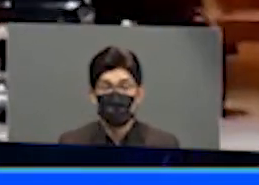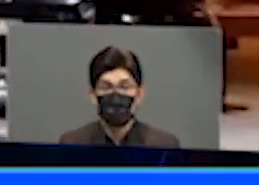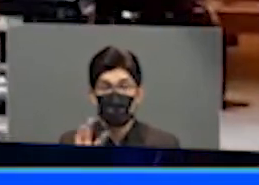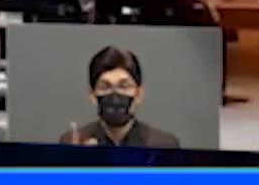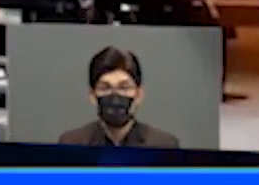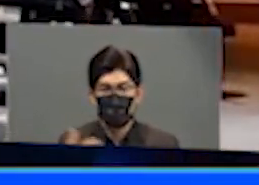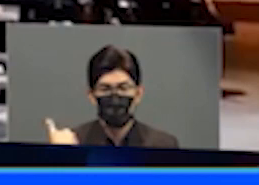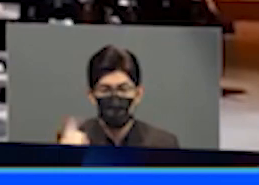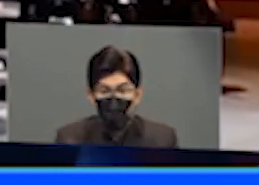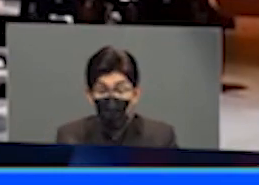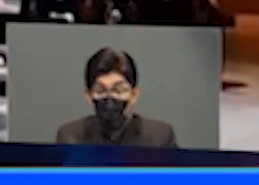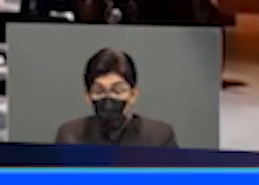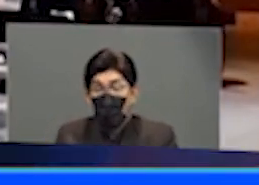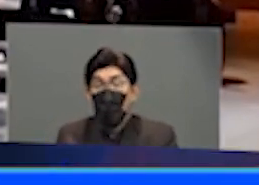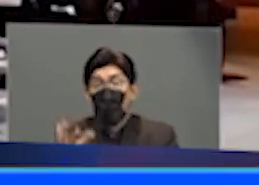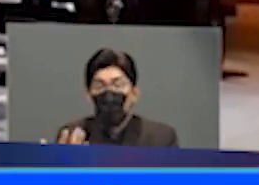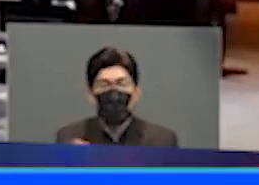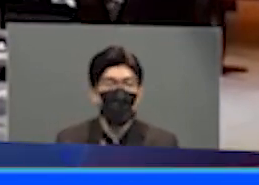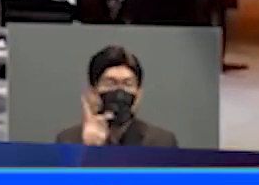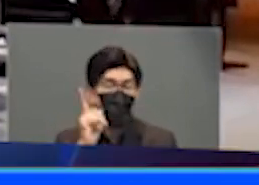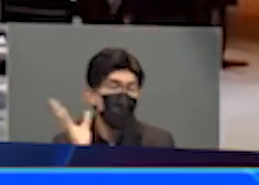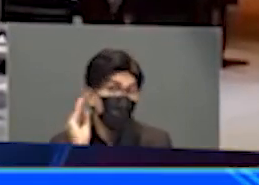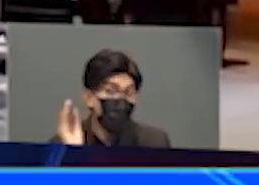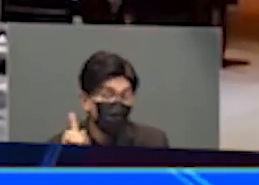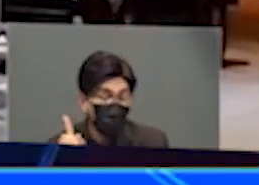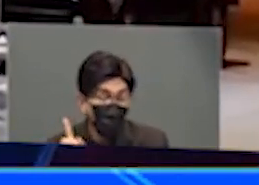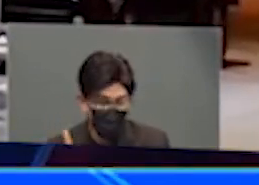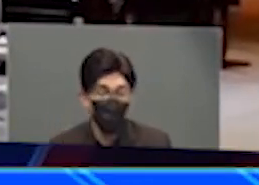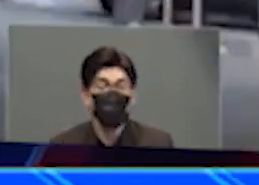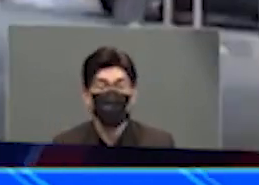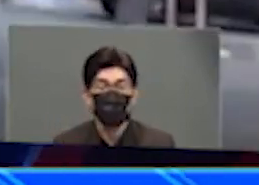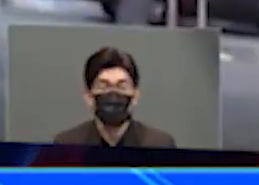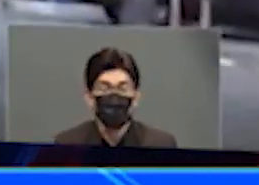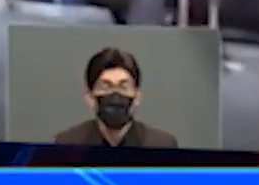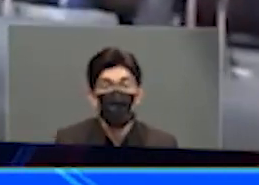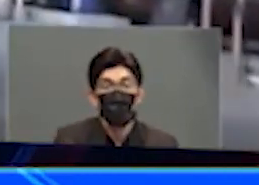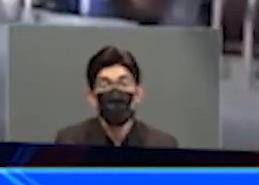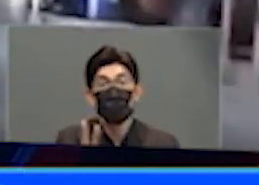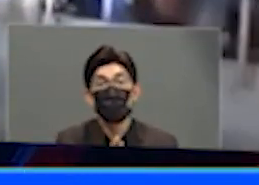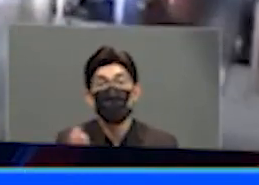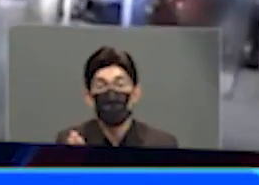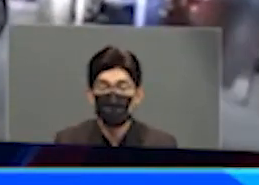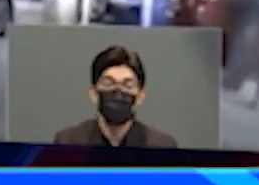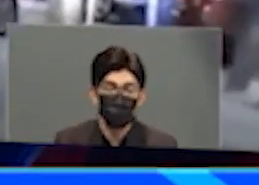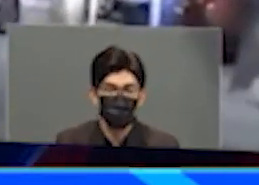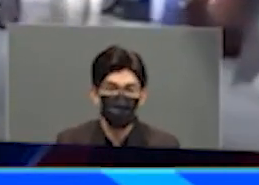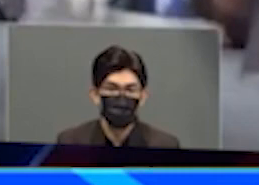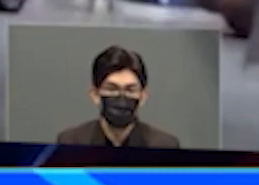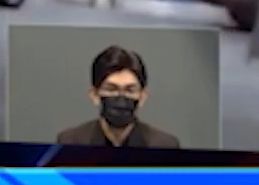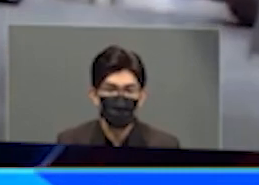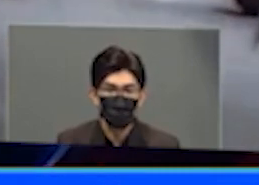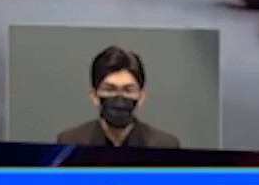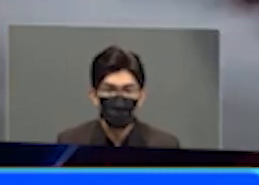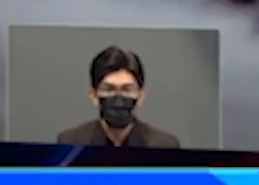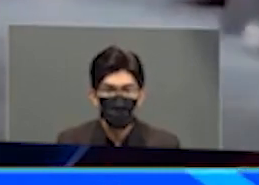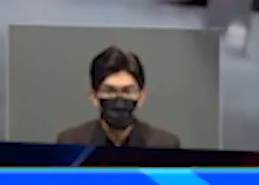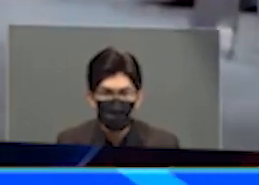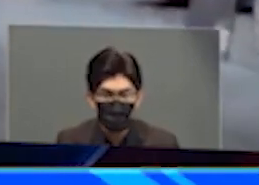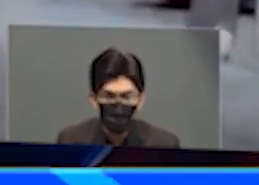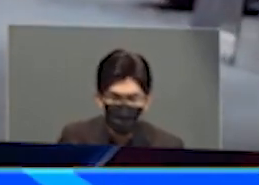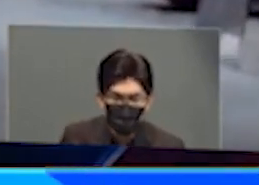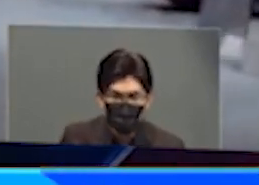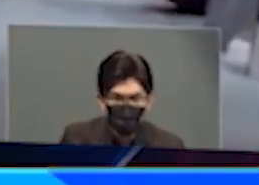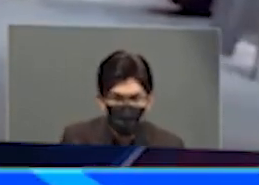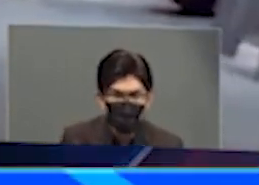ต่อไปจนถึงสิ้นปีข่าวมาทางไหนโอ้ไม่มีใครแถลงแต่ว่าเป็นรายงานข่าวจากกระทรวง